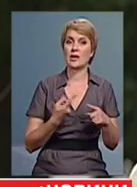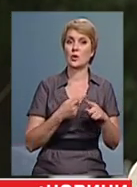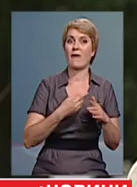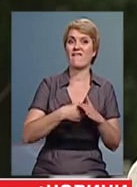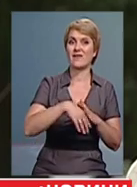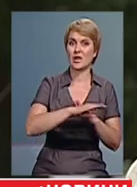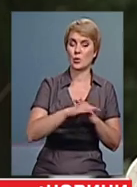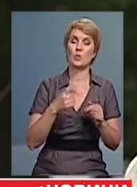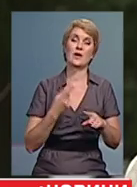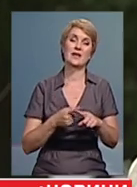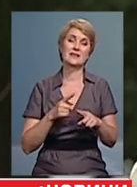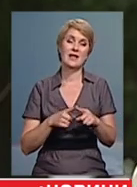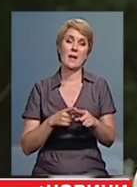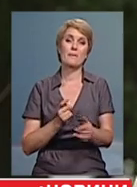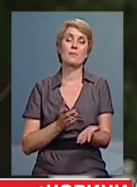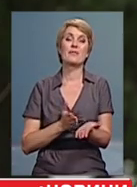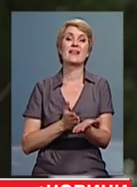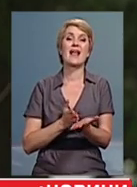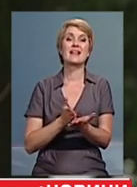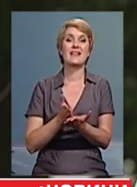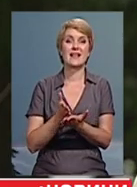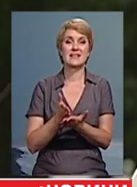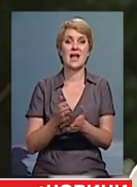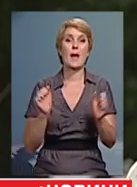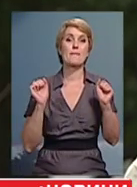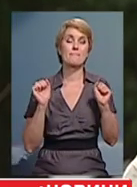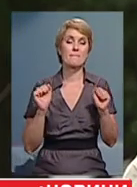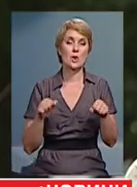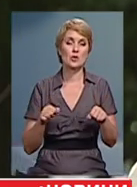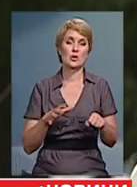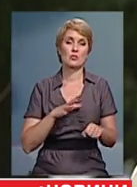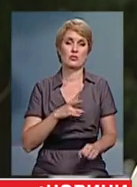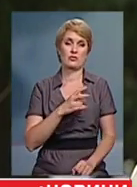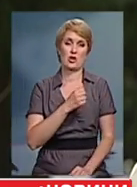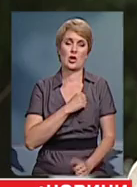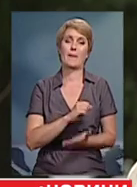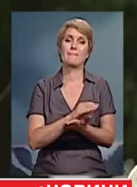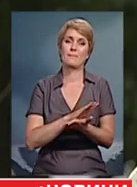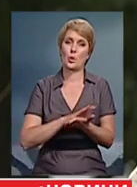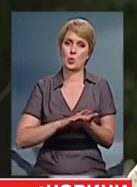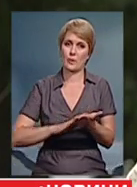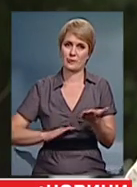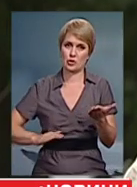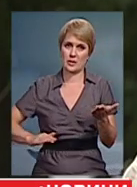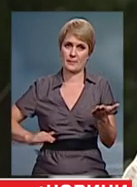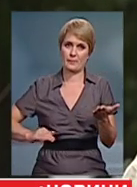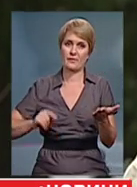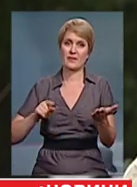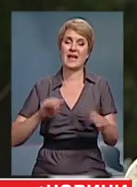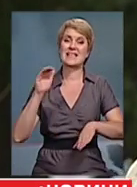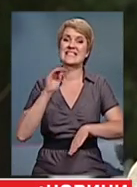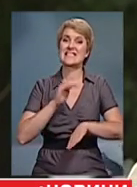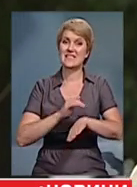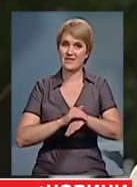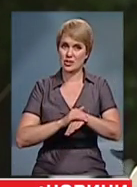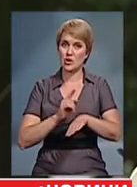виходу, це тенденція, яка, на превеликий жаль, може бути продовжена. І вона свідчить про те,